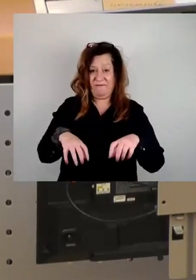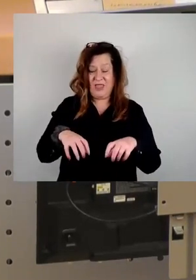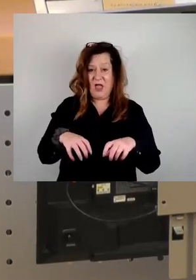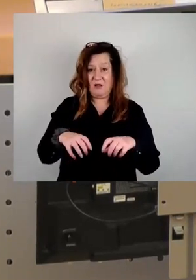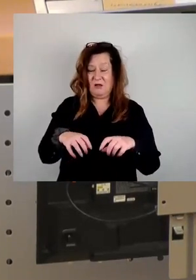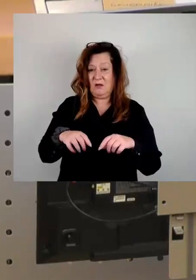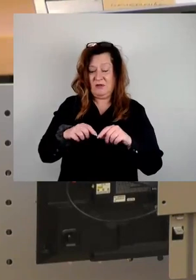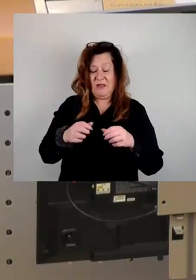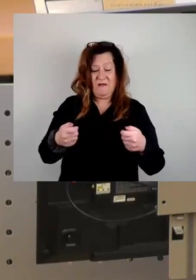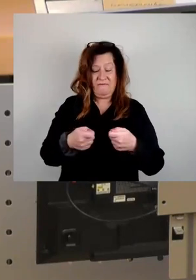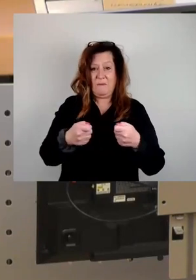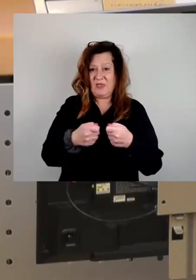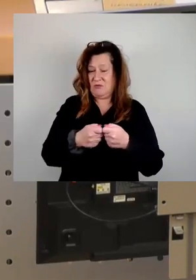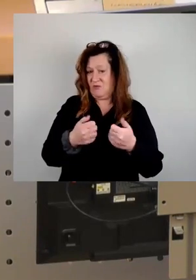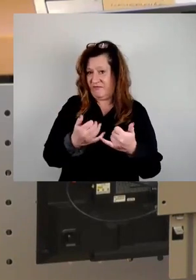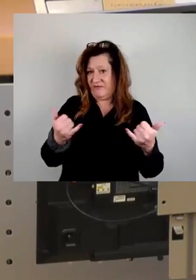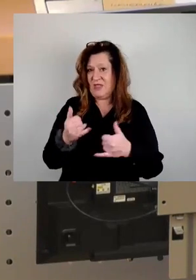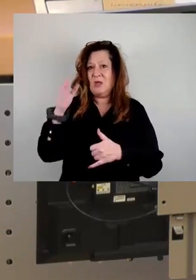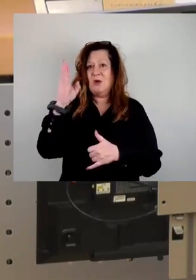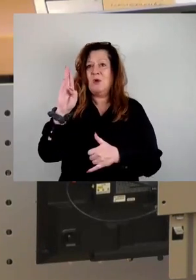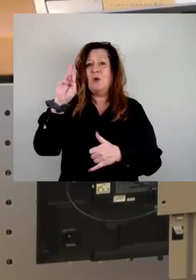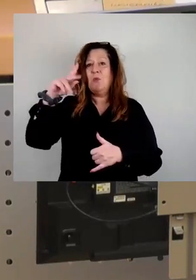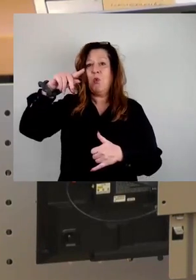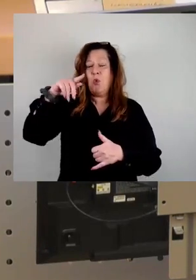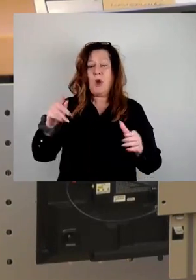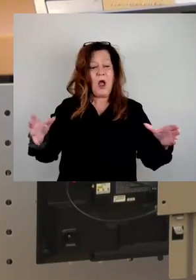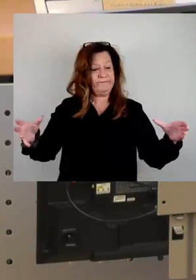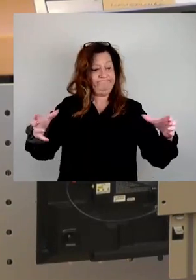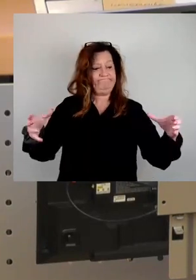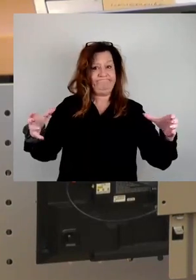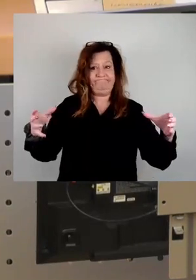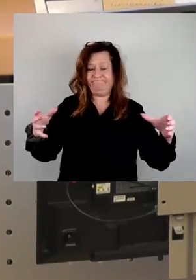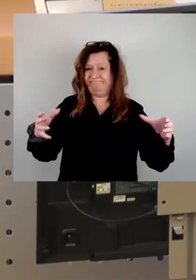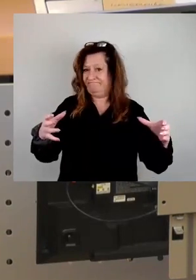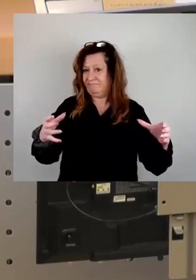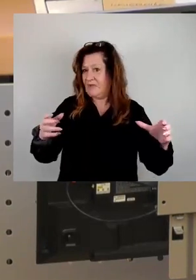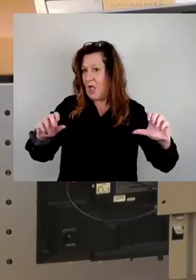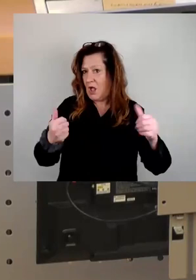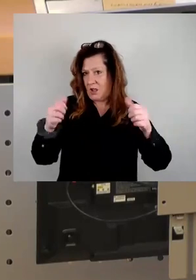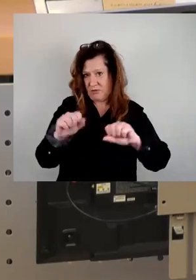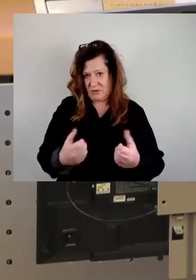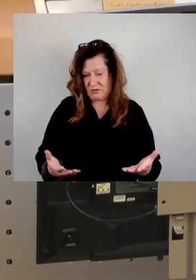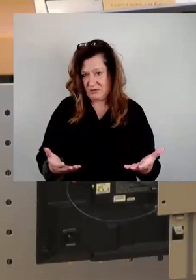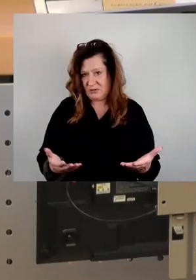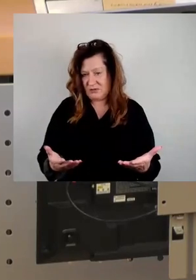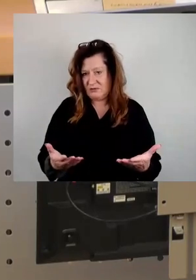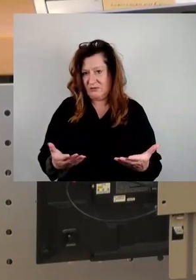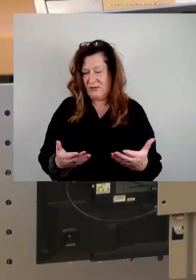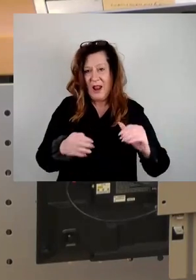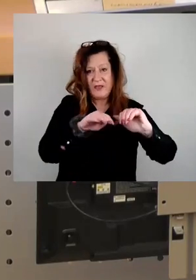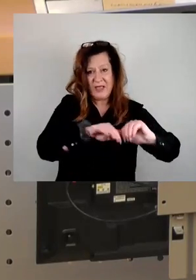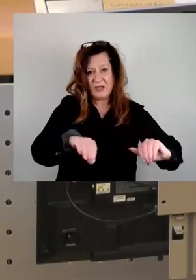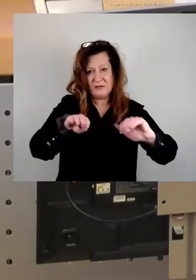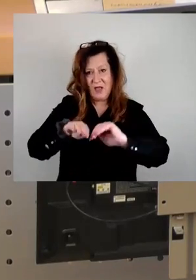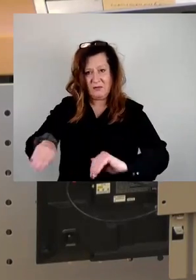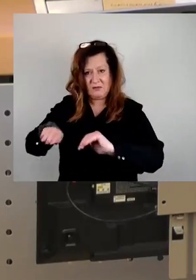Gefahr, dass man die BUGA als Ganzes vielleicht nur schwer erlebbar sein könnte und das vielleicht das ganze Konzept